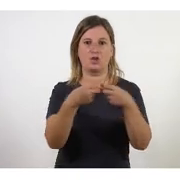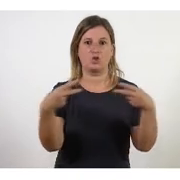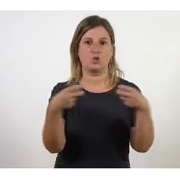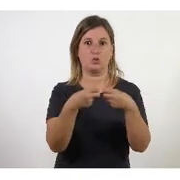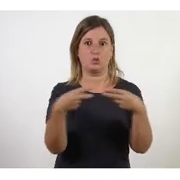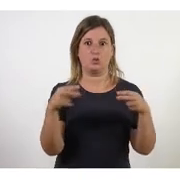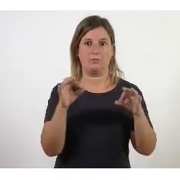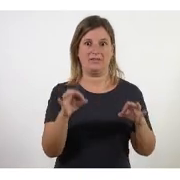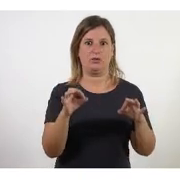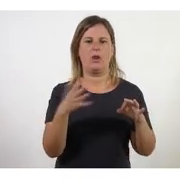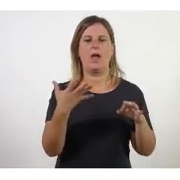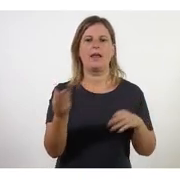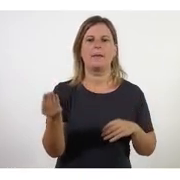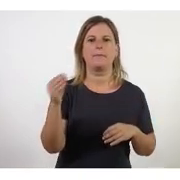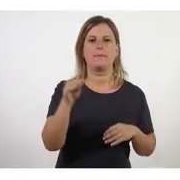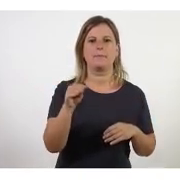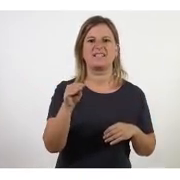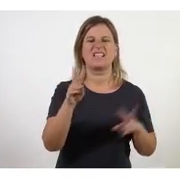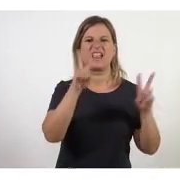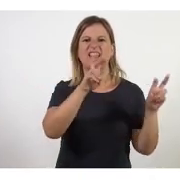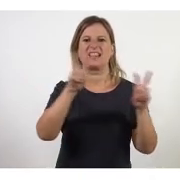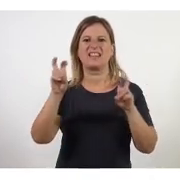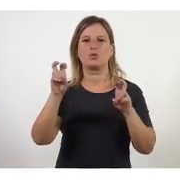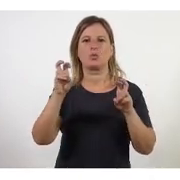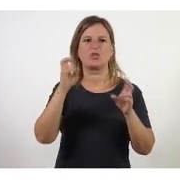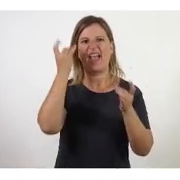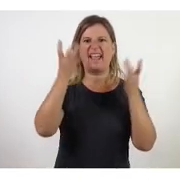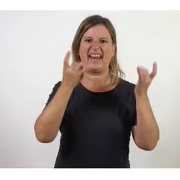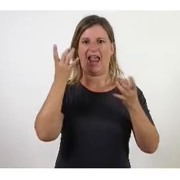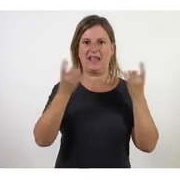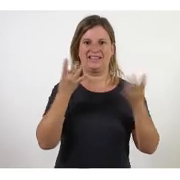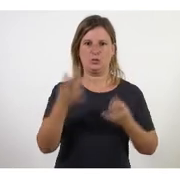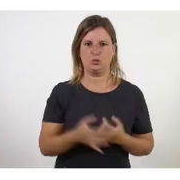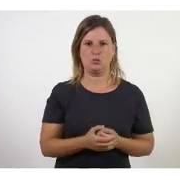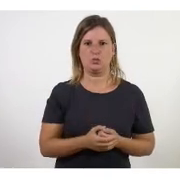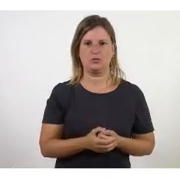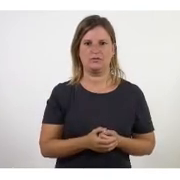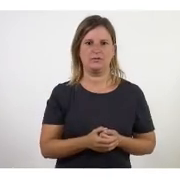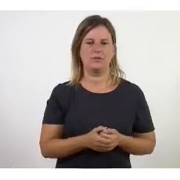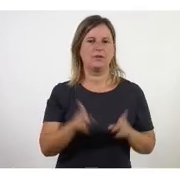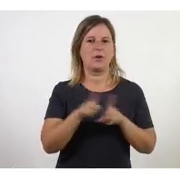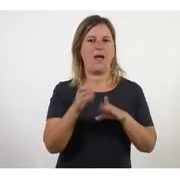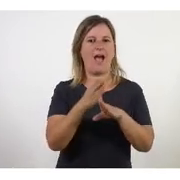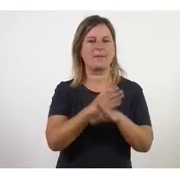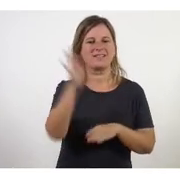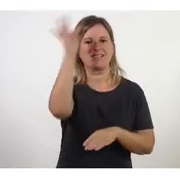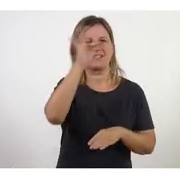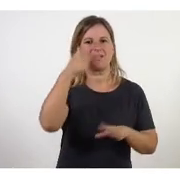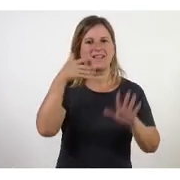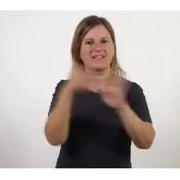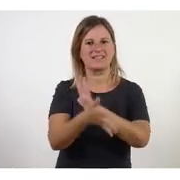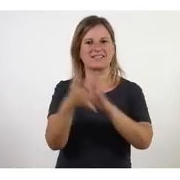Anem a afegir títols creatius. Us parlava al principi, o en la part més de la teoria,